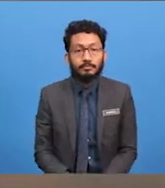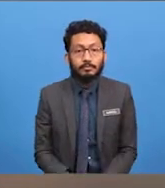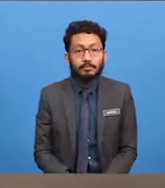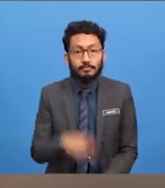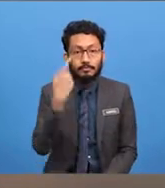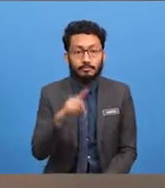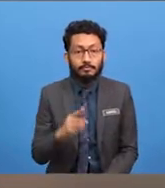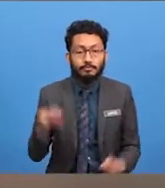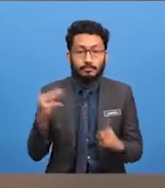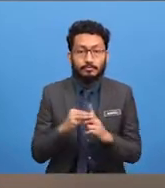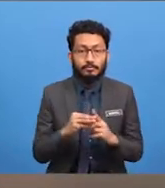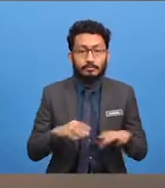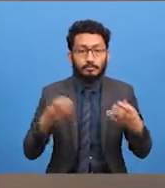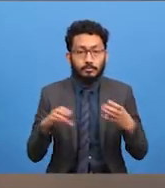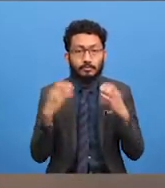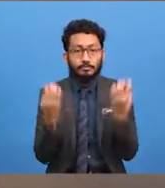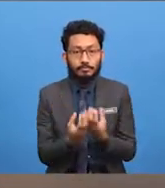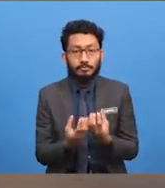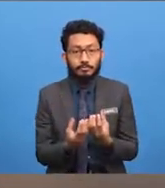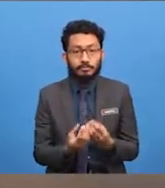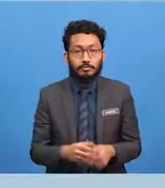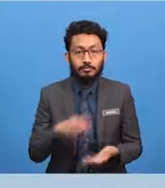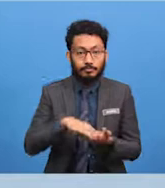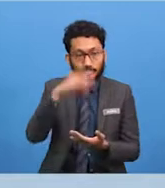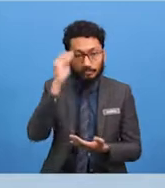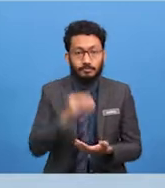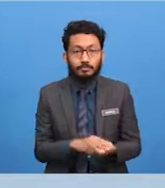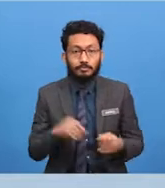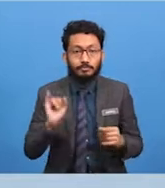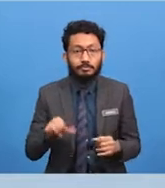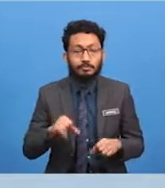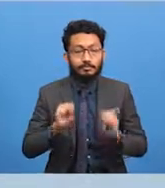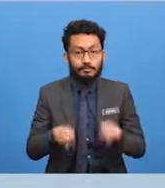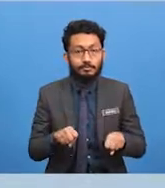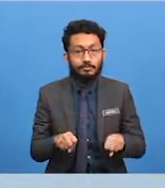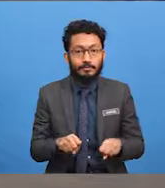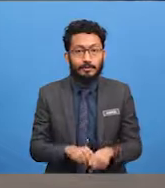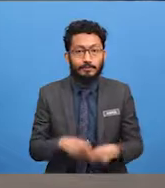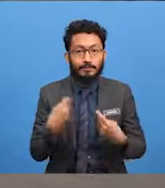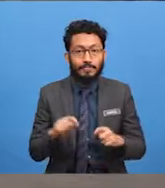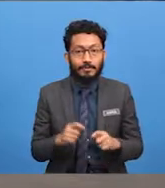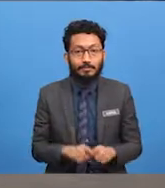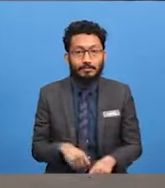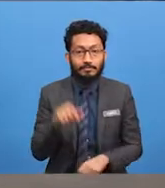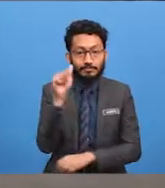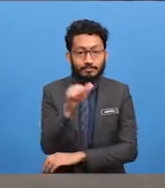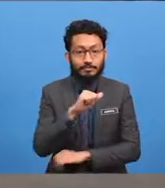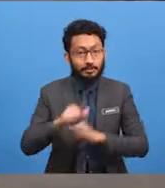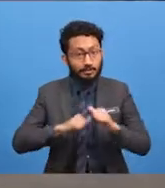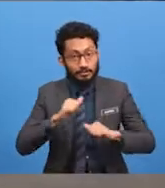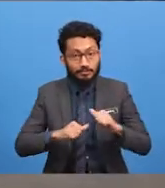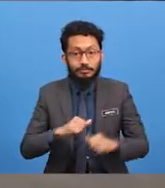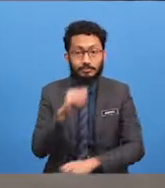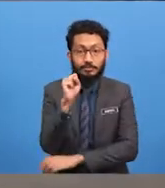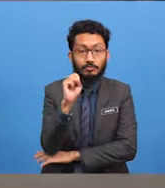yang diperlukan, salah satu kaedah yang boleh digunakan oleh pihak pengurus adalah analisis SWOT. Di mana dalam analisis